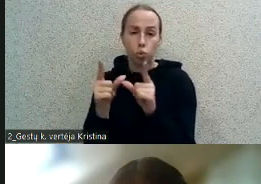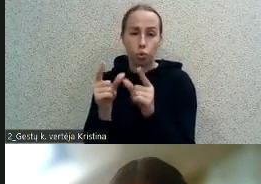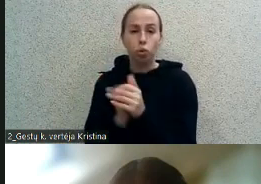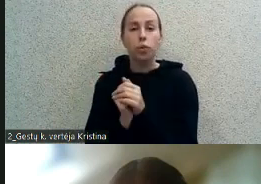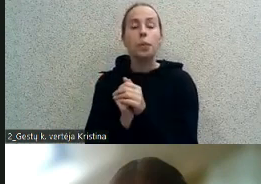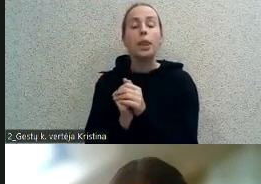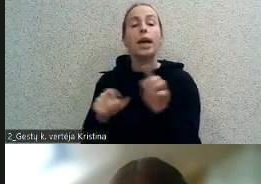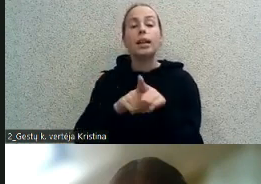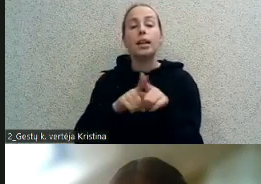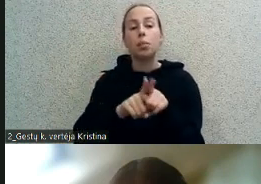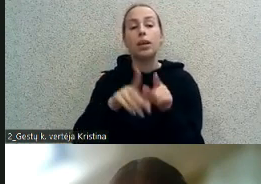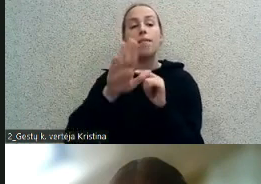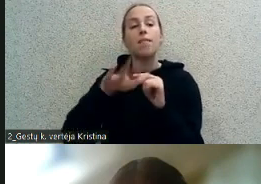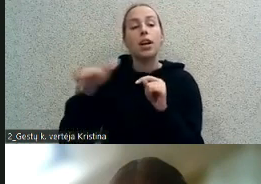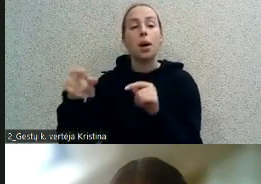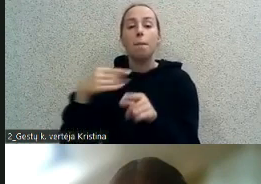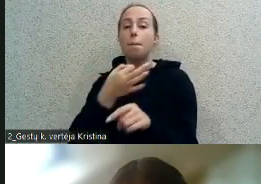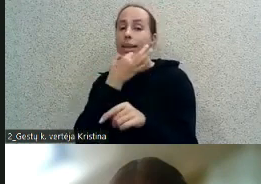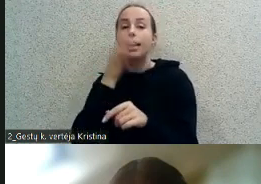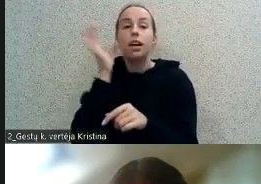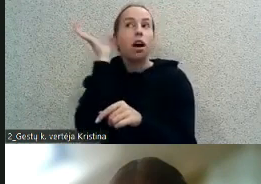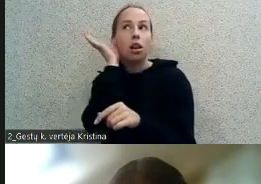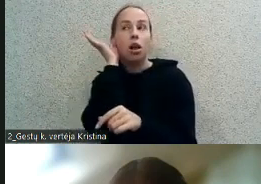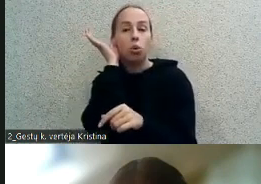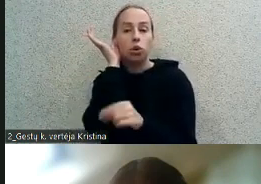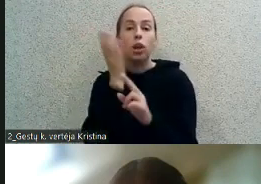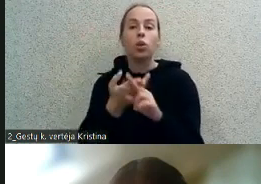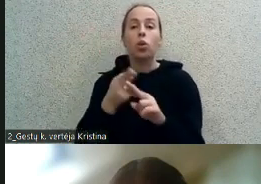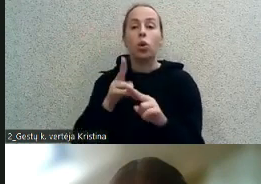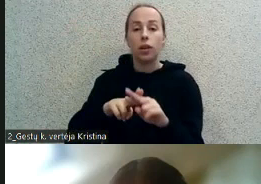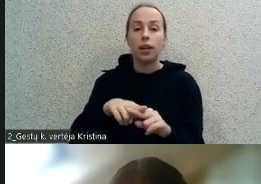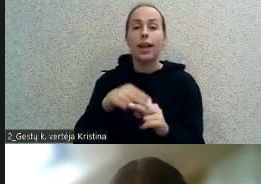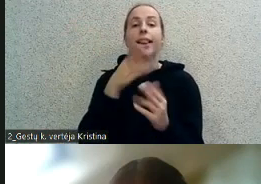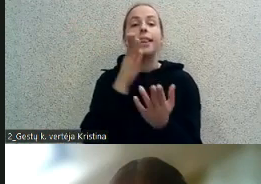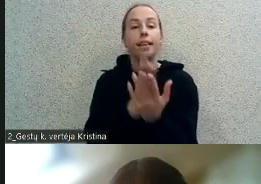klausyti klausimą, nes kiti tekstai jie yra